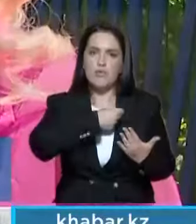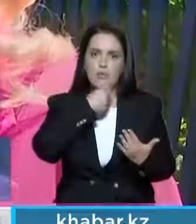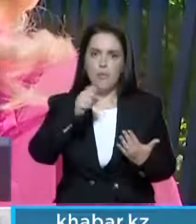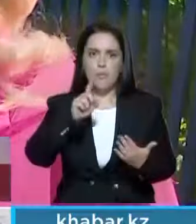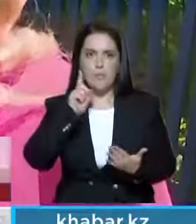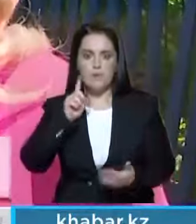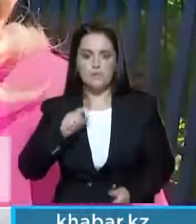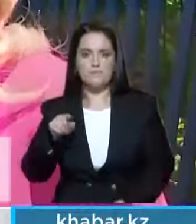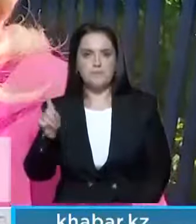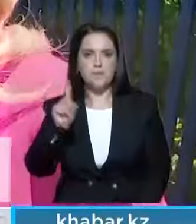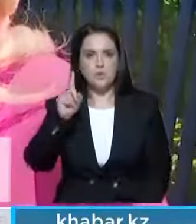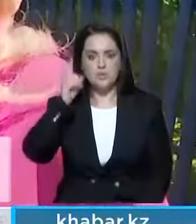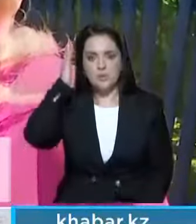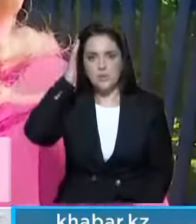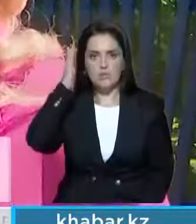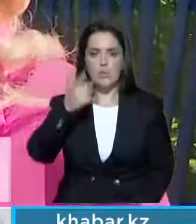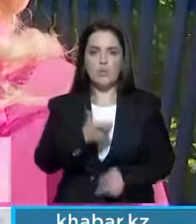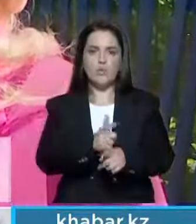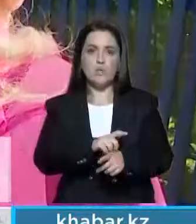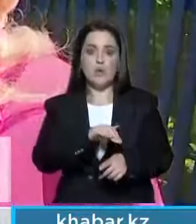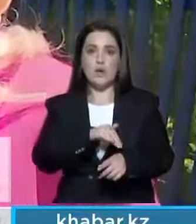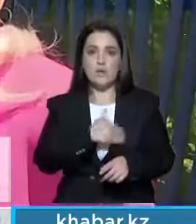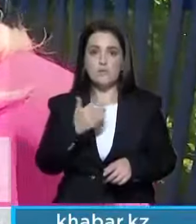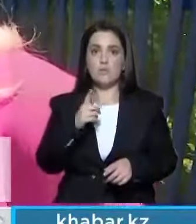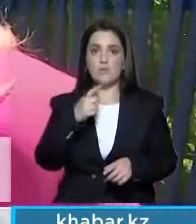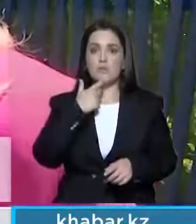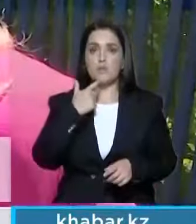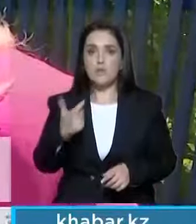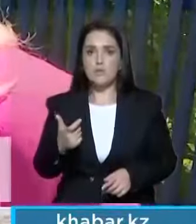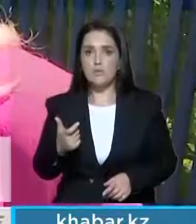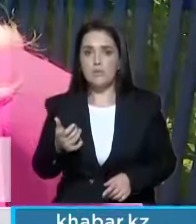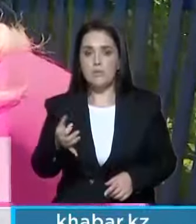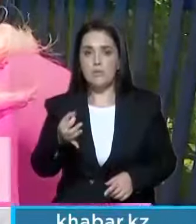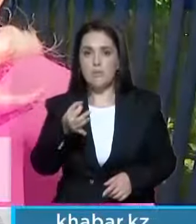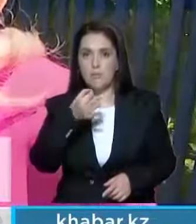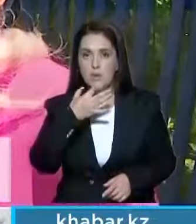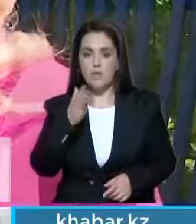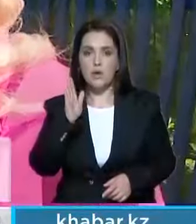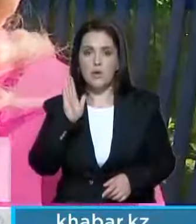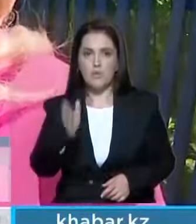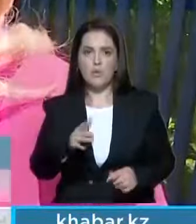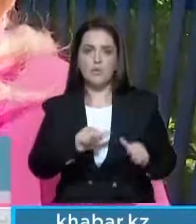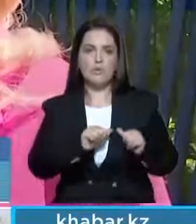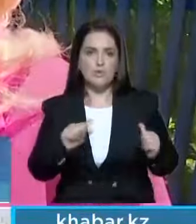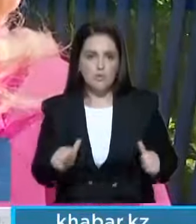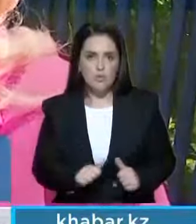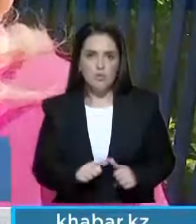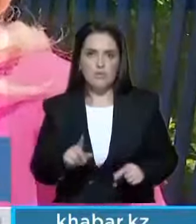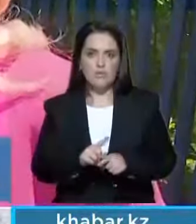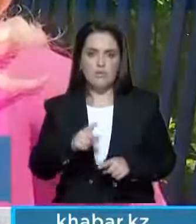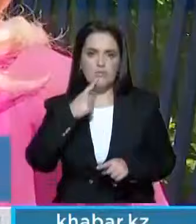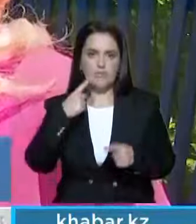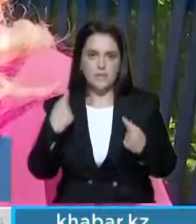чем задуматься, и мы очень хотим, чтобы зрителю понравилось, потому что здесь будет и любовь, и